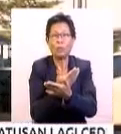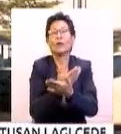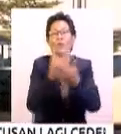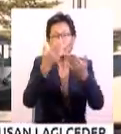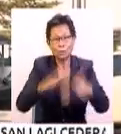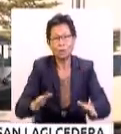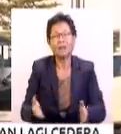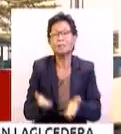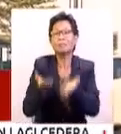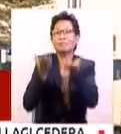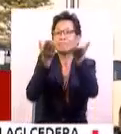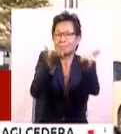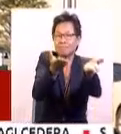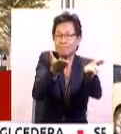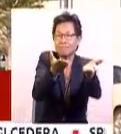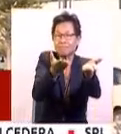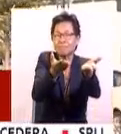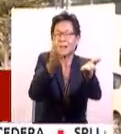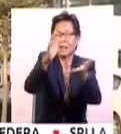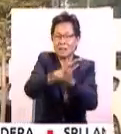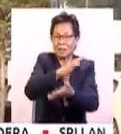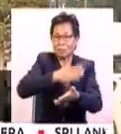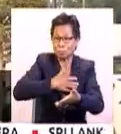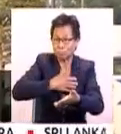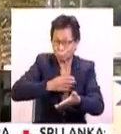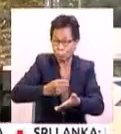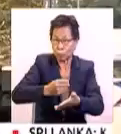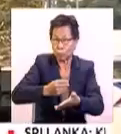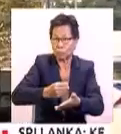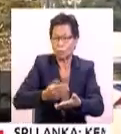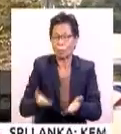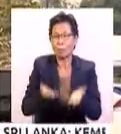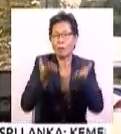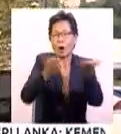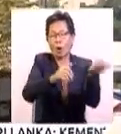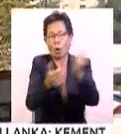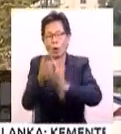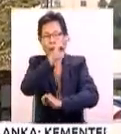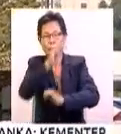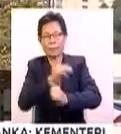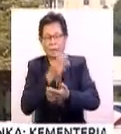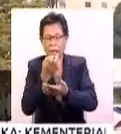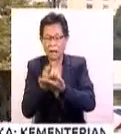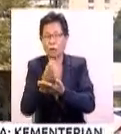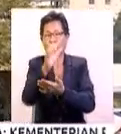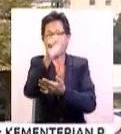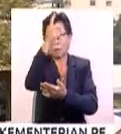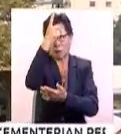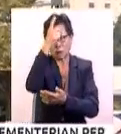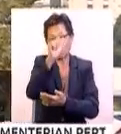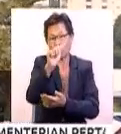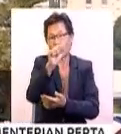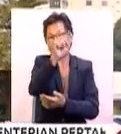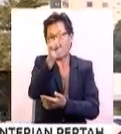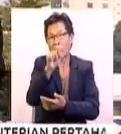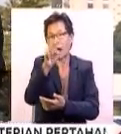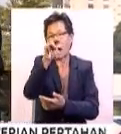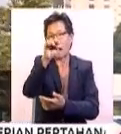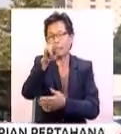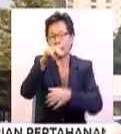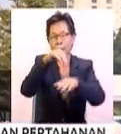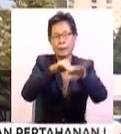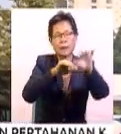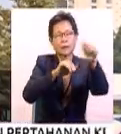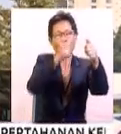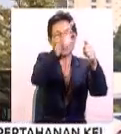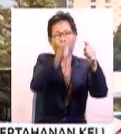telah dibentangkan di bawah pembentangan kertas putih yang telah dibentangkan oleh Menteri Hal Ehwal Ekonomi Dato' Sri Mohd Azrin Ali pada 10